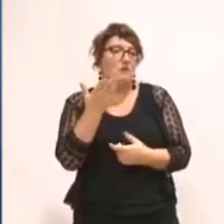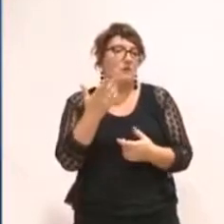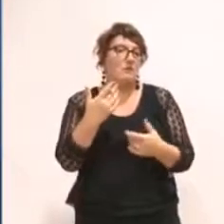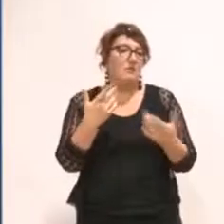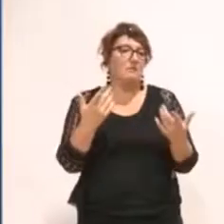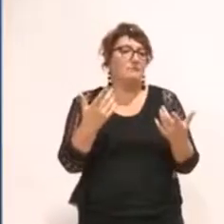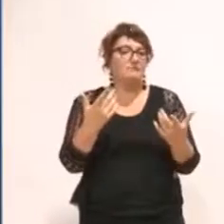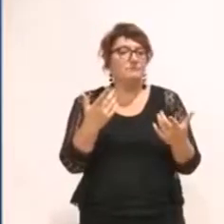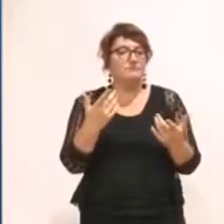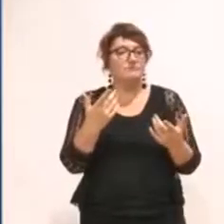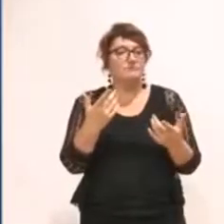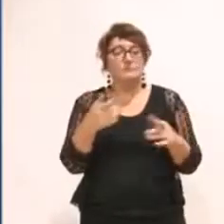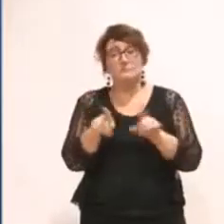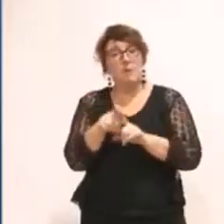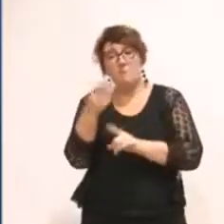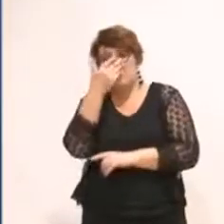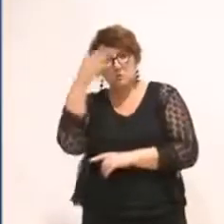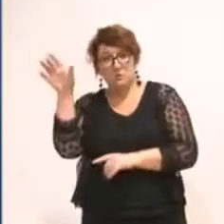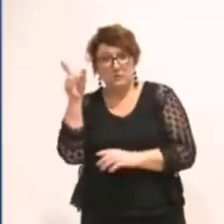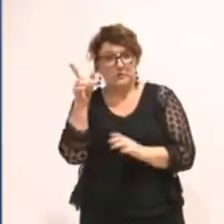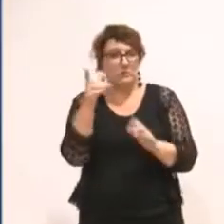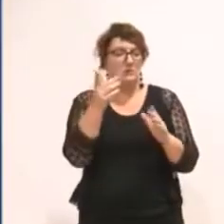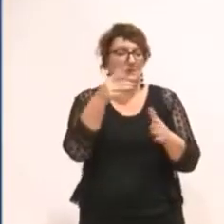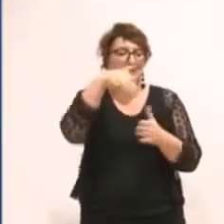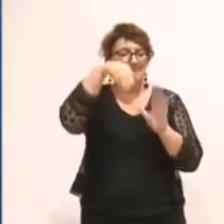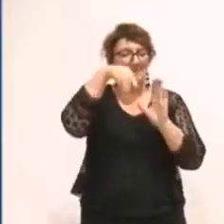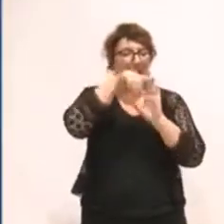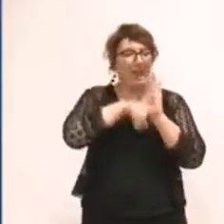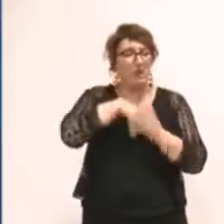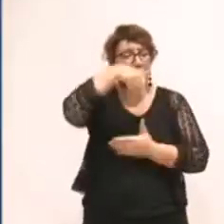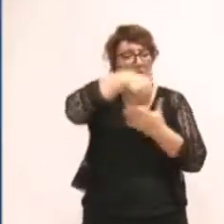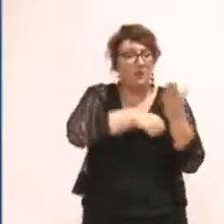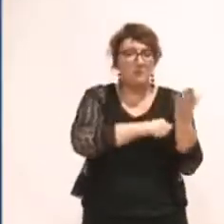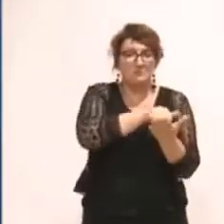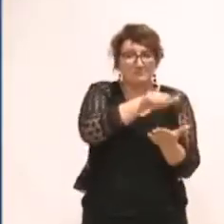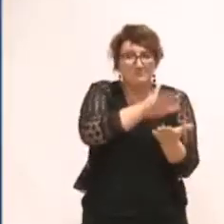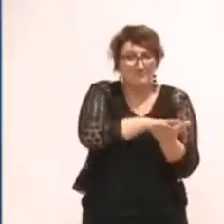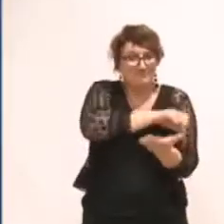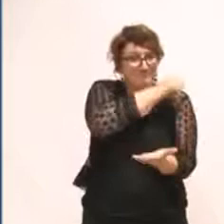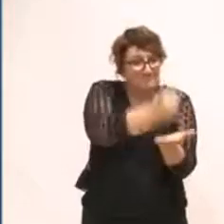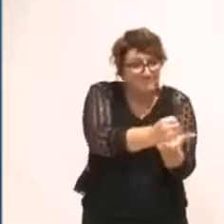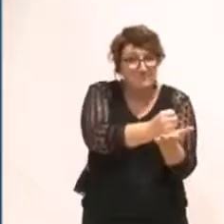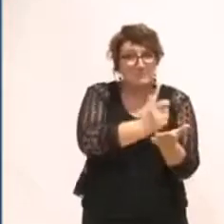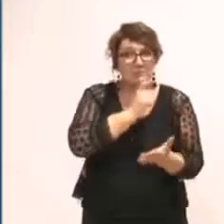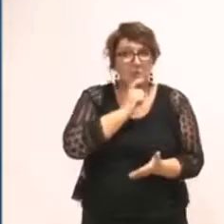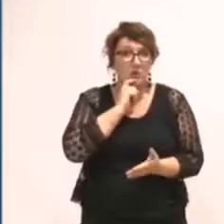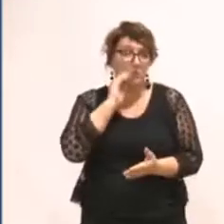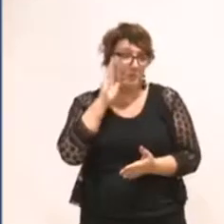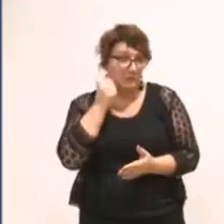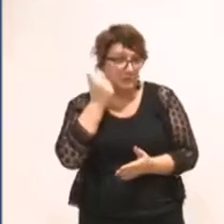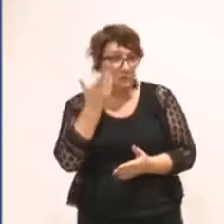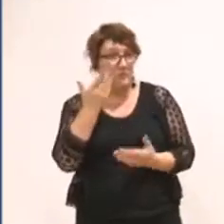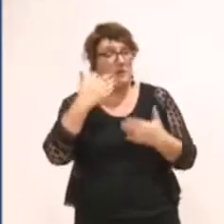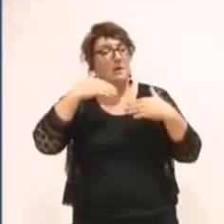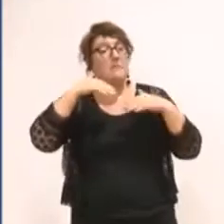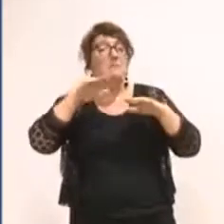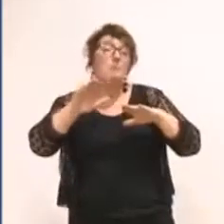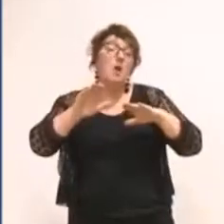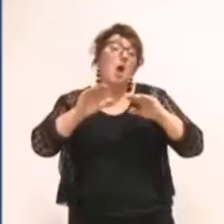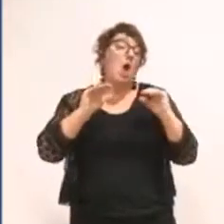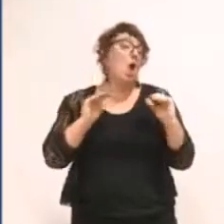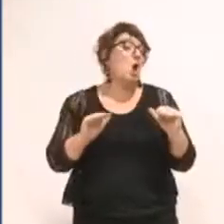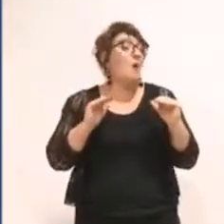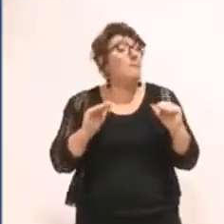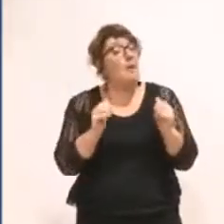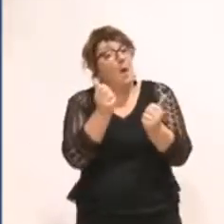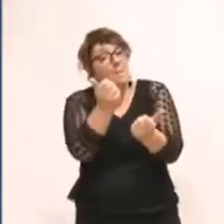comme les autres d'ailleurs, dans le règlement intérieur de la ville, toujours pas, hein. Mais il y avait cette proposition